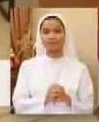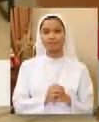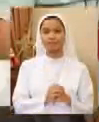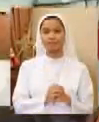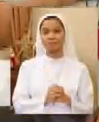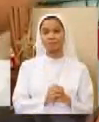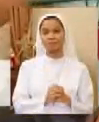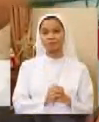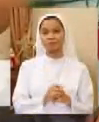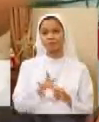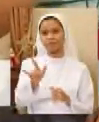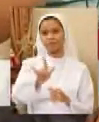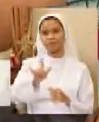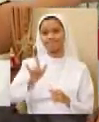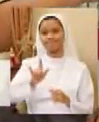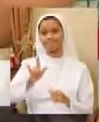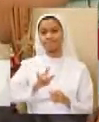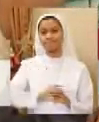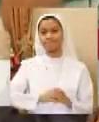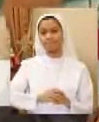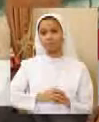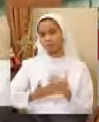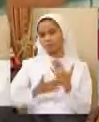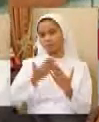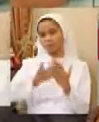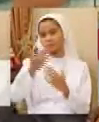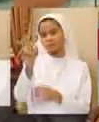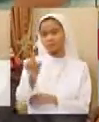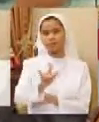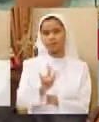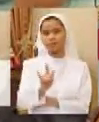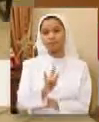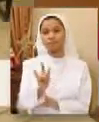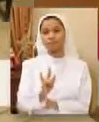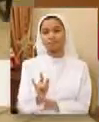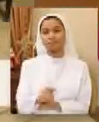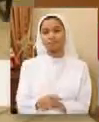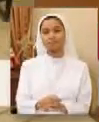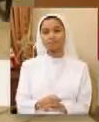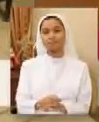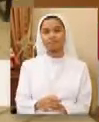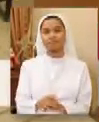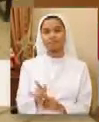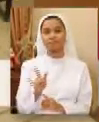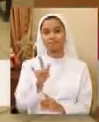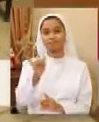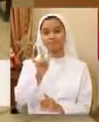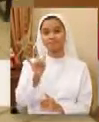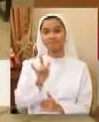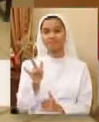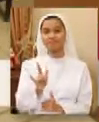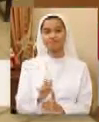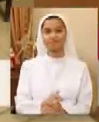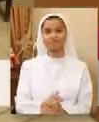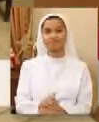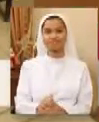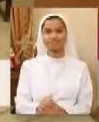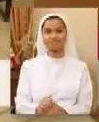I love you. Shortcut din. Ah, paano shortcut? Ah, I love you yan kanya. Oh, yeah. Yeah. Hindi pa kami